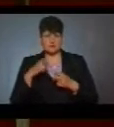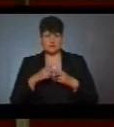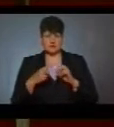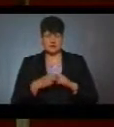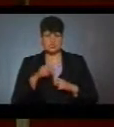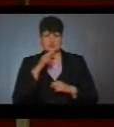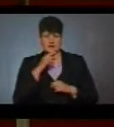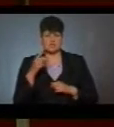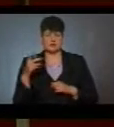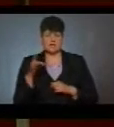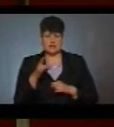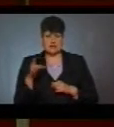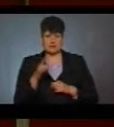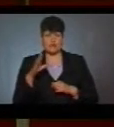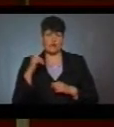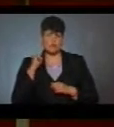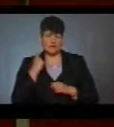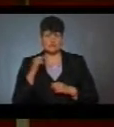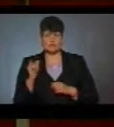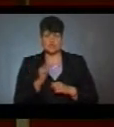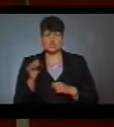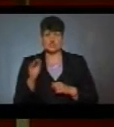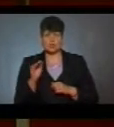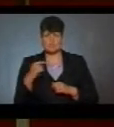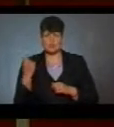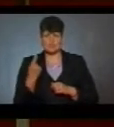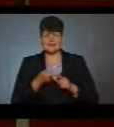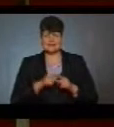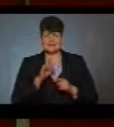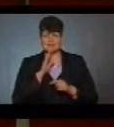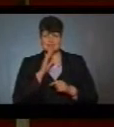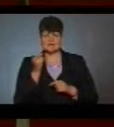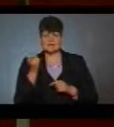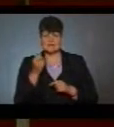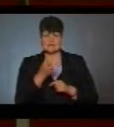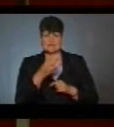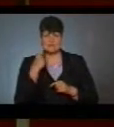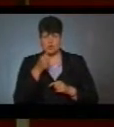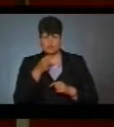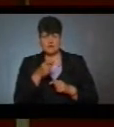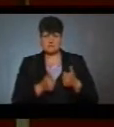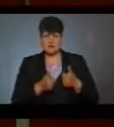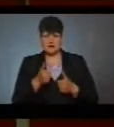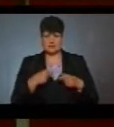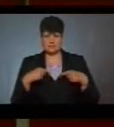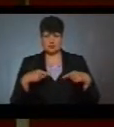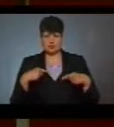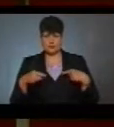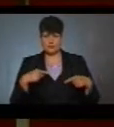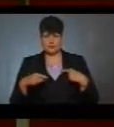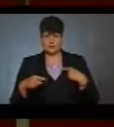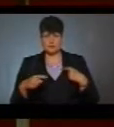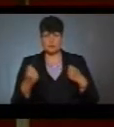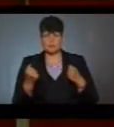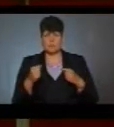Рівненської, Львівської, Волинської та Житомирської областей. Це дівчата 12-13 років. Вони змагаються на футбольному полі